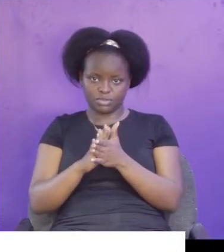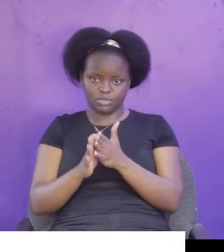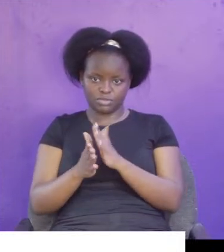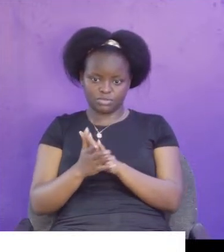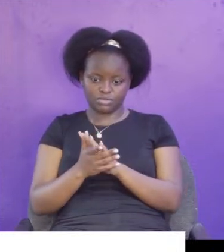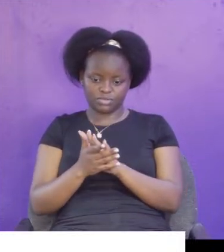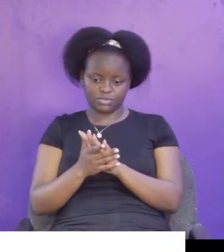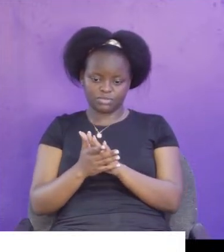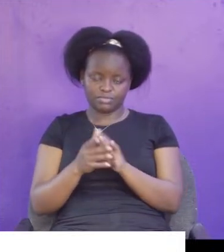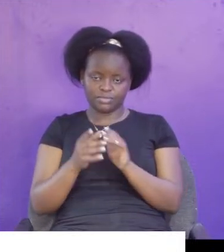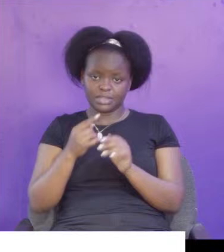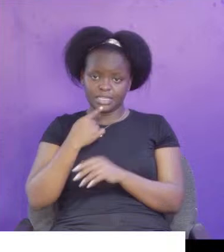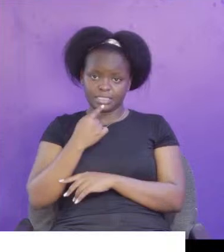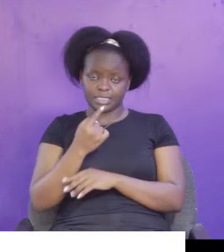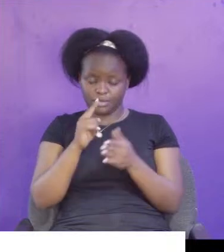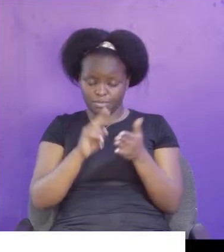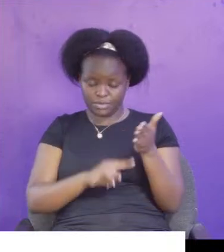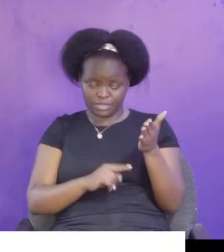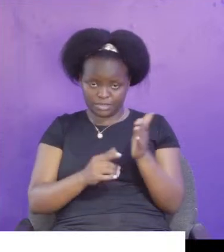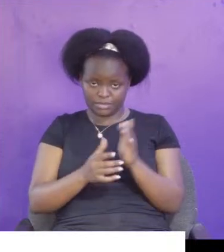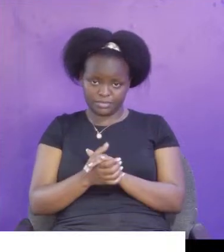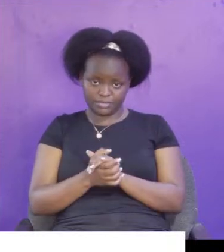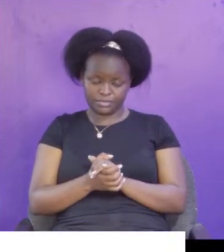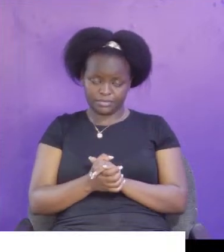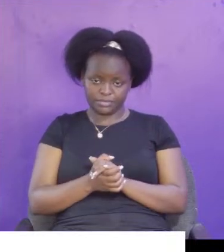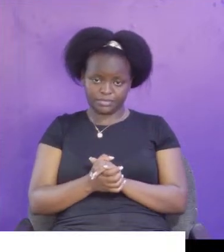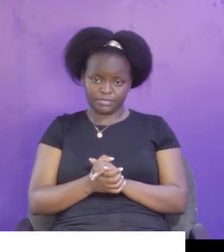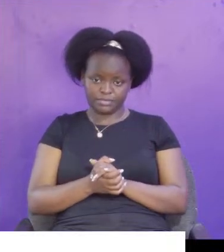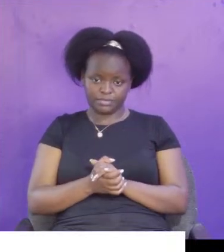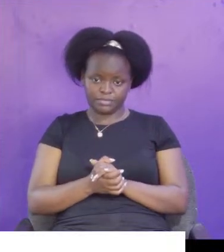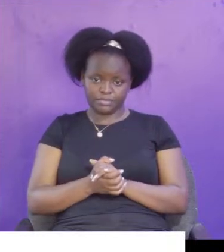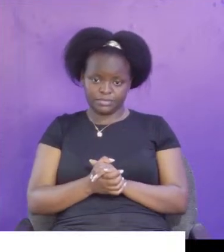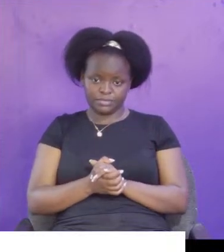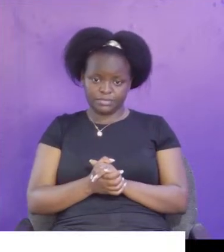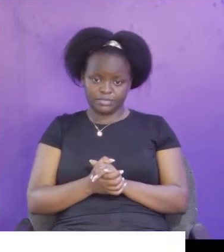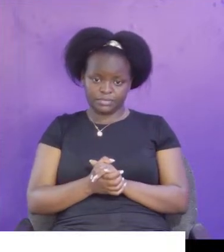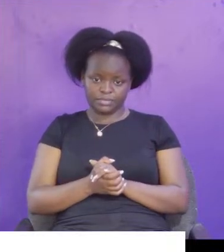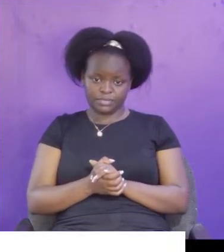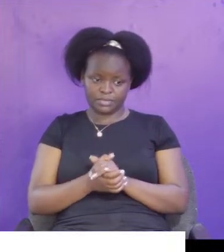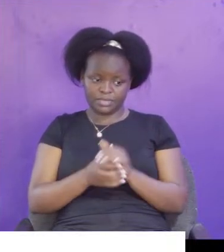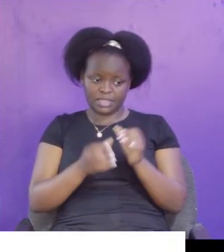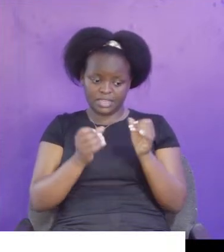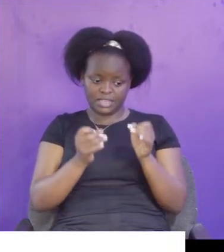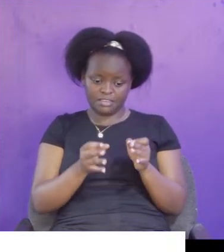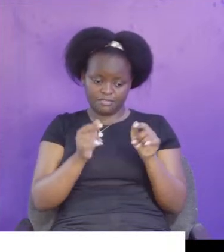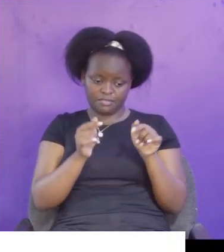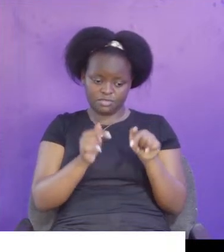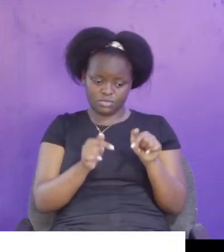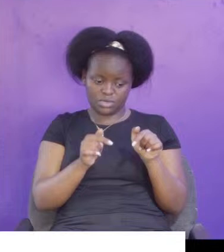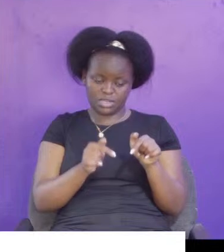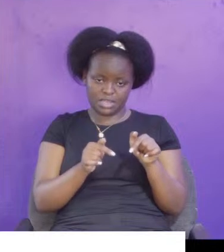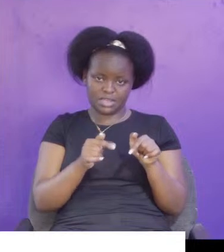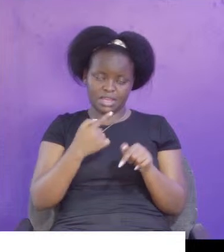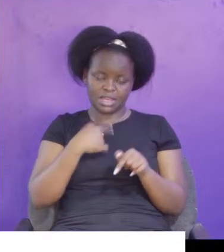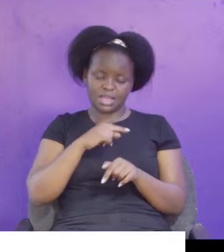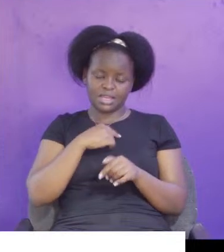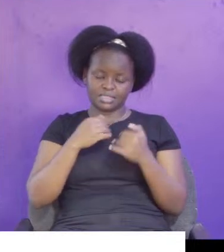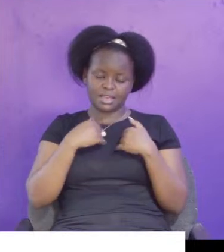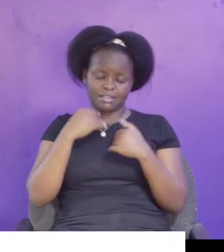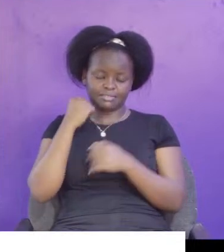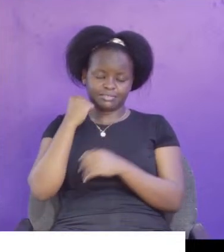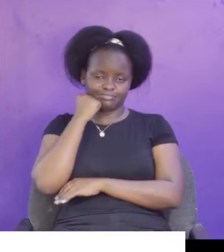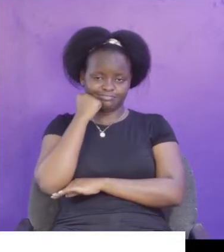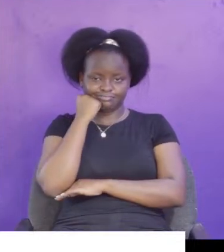nisiposema ya kwamba hata kama leo tuna huzuni na tunaomboleza,